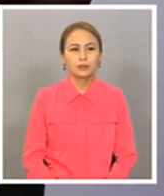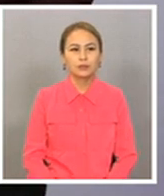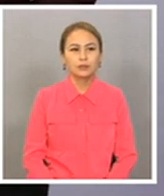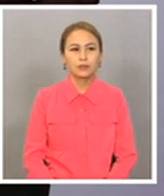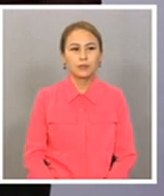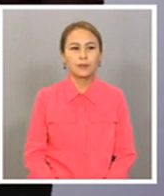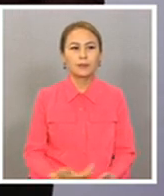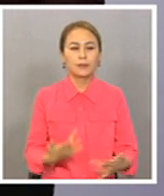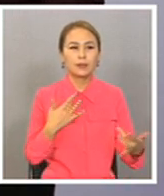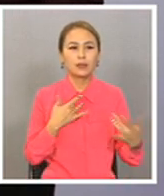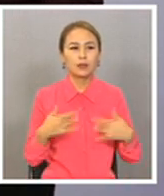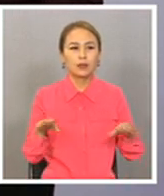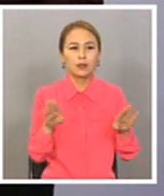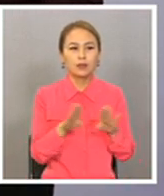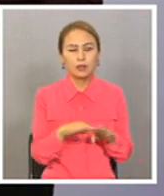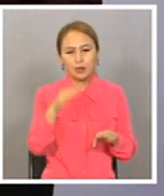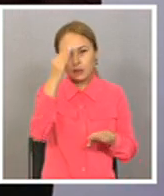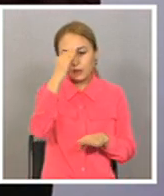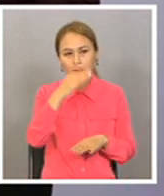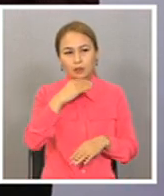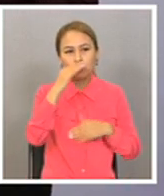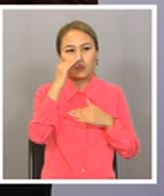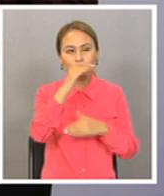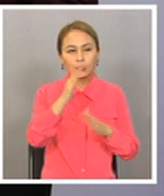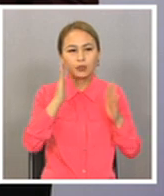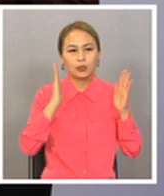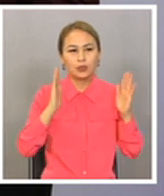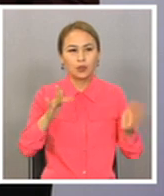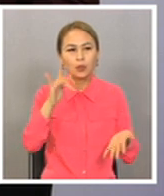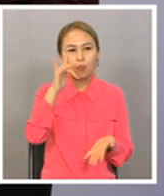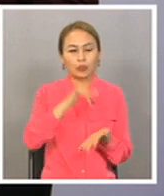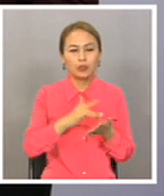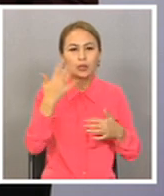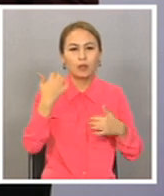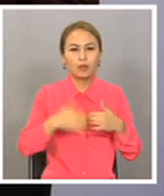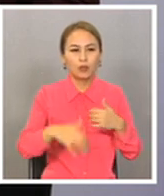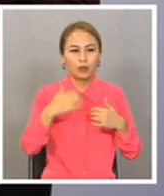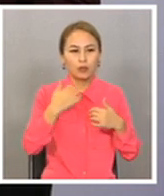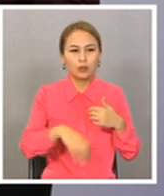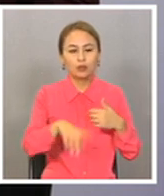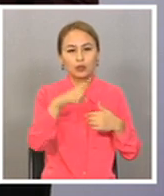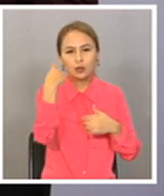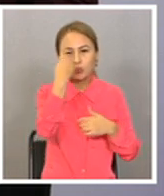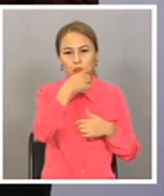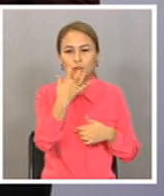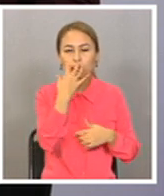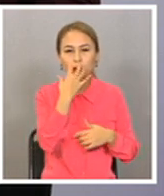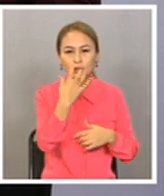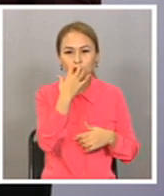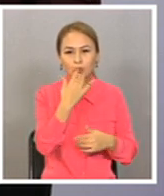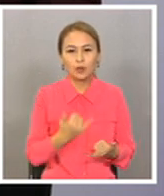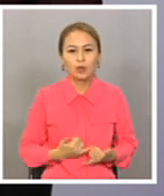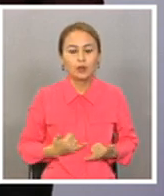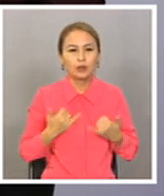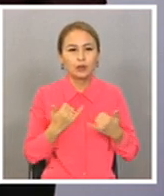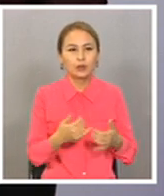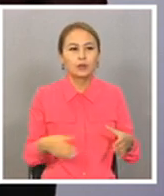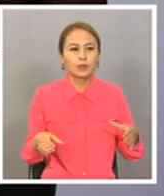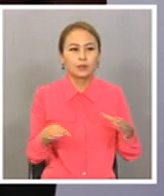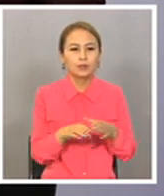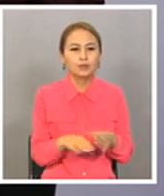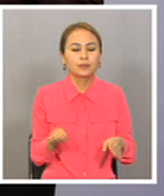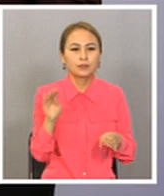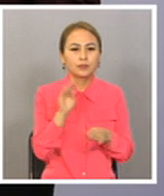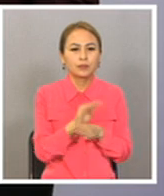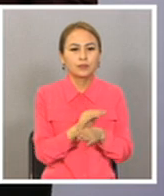Кейіпкер әке, портрет орта бойлы, жүзі жылы, көзінде мейірімділік тұнып тұрған